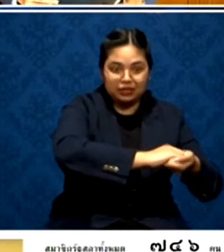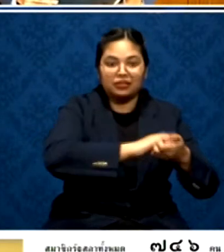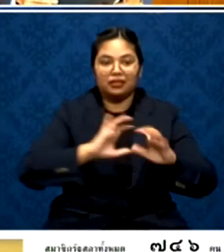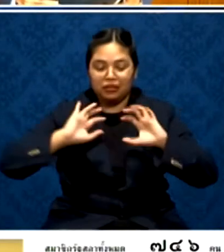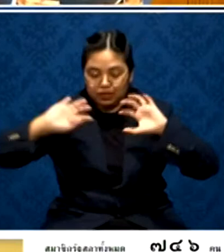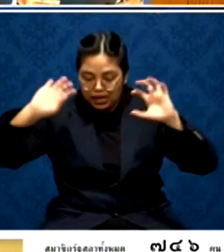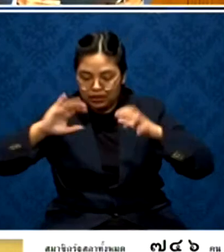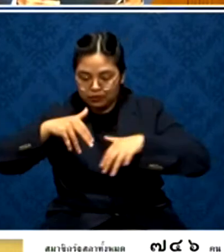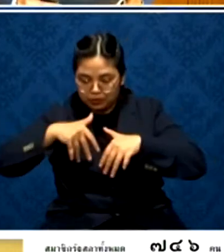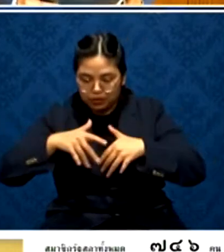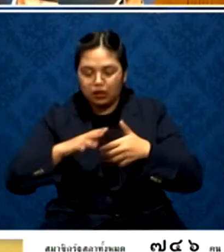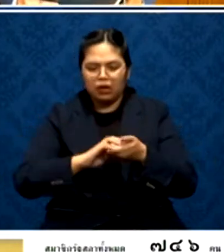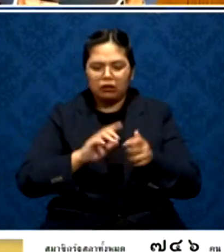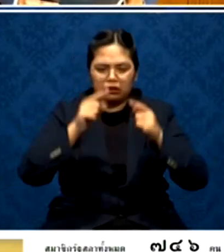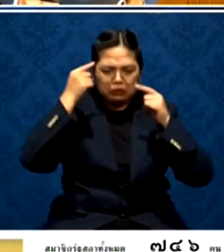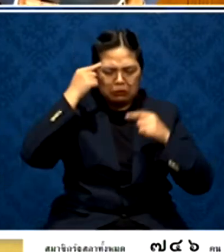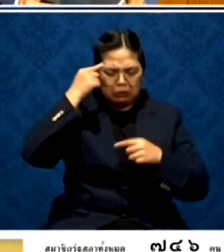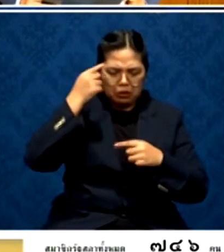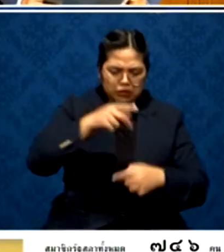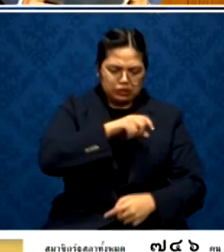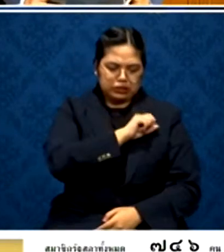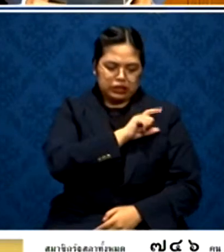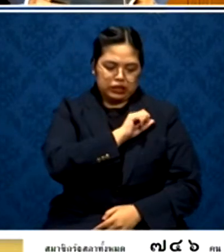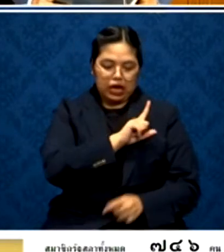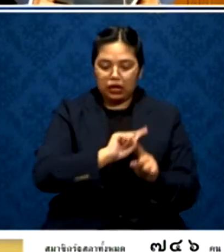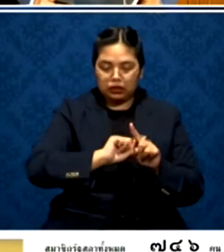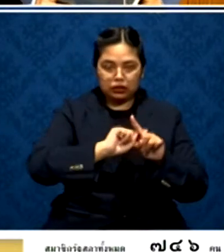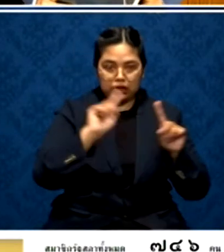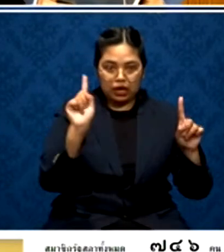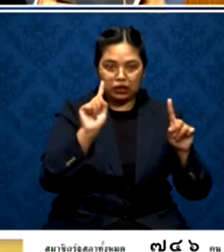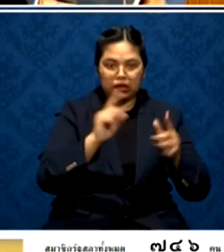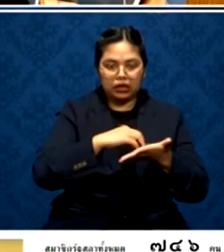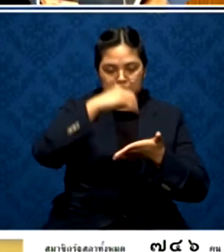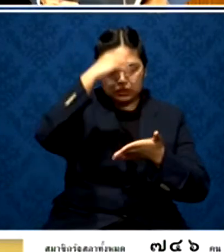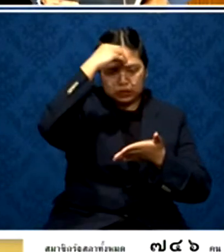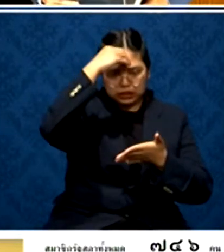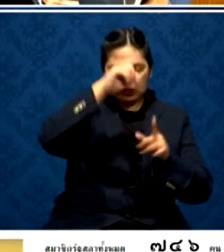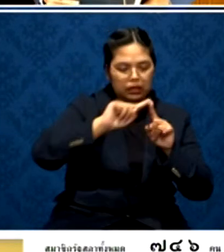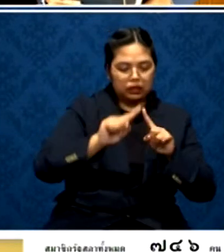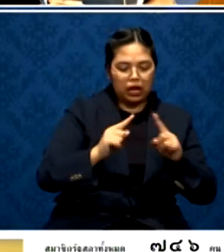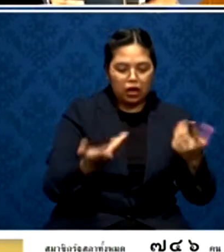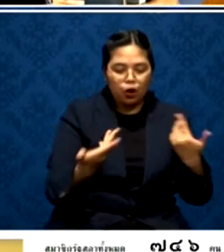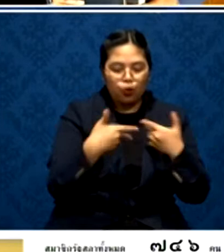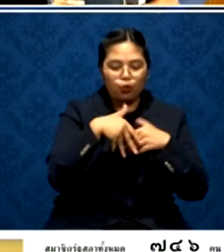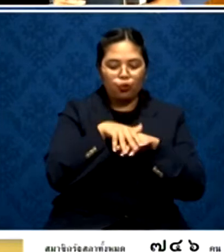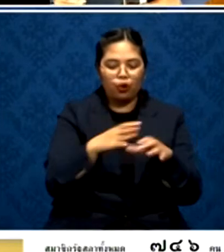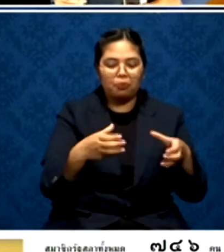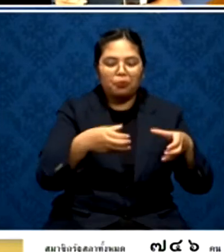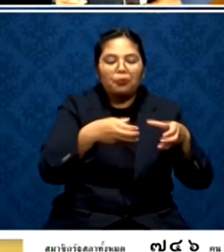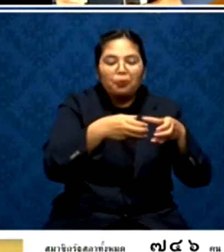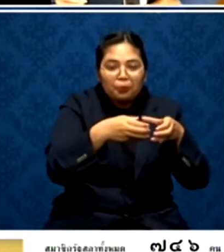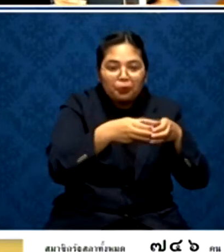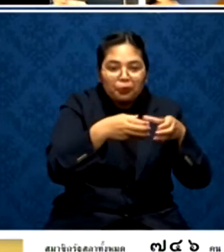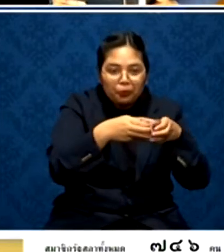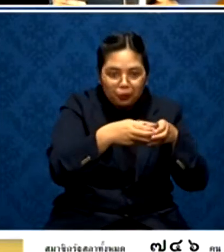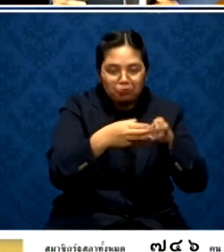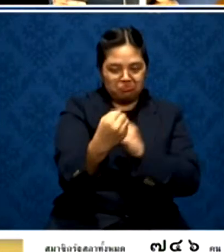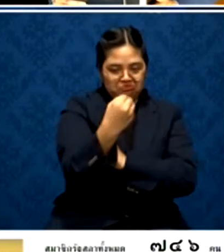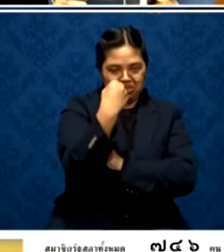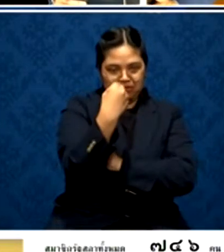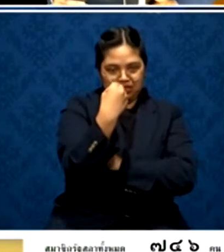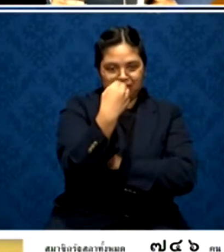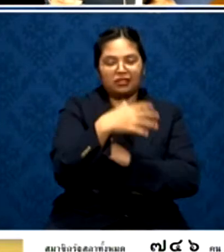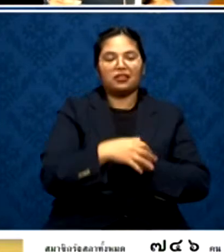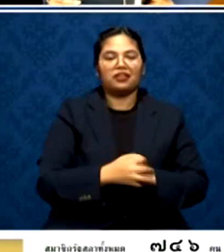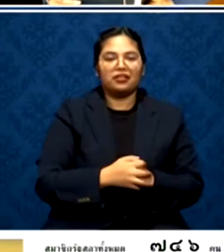ดศาสนาและอุดมการณ์ให้สามารถอาศัยอยู่ร่วมกันได้อย่างสันติสุขภายใต้หลักนิติธรรมที่เข้มแข็ง